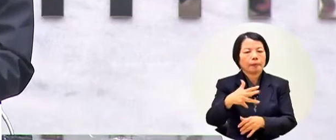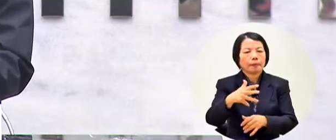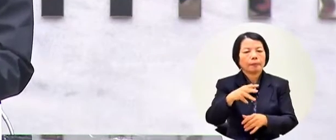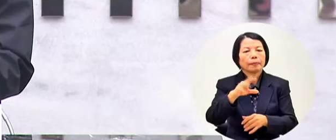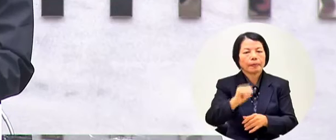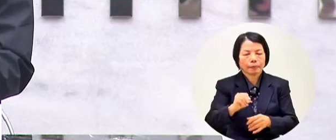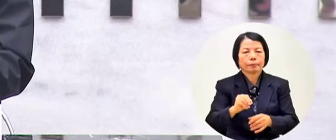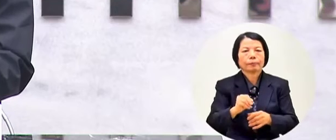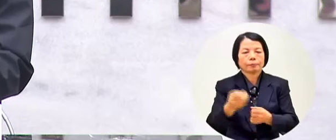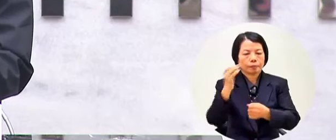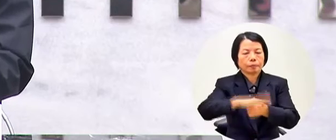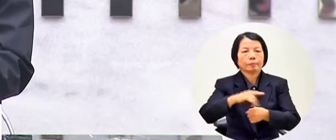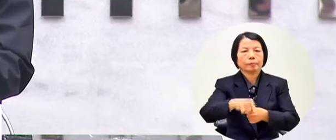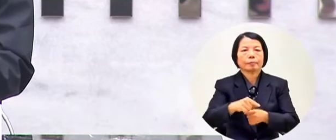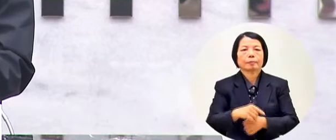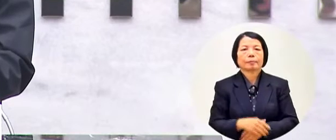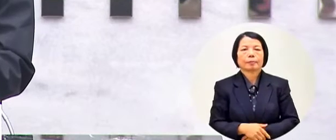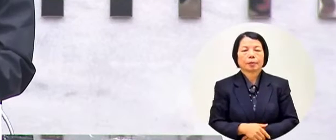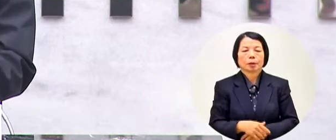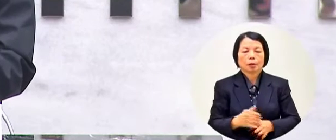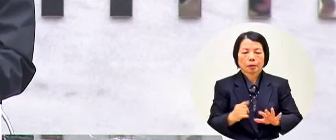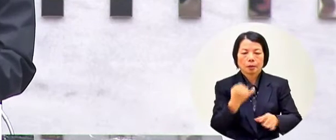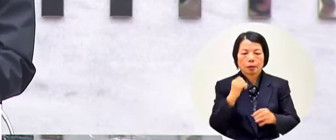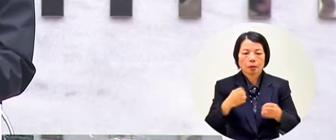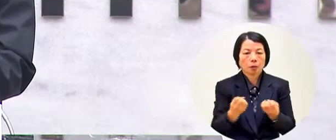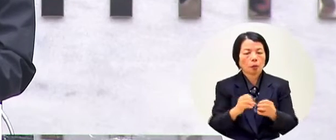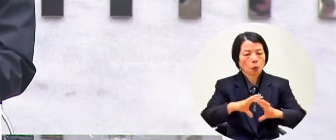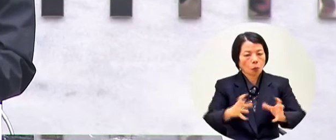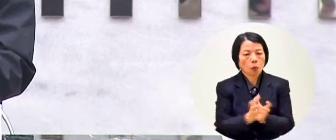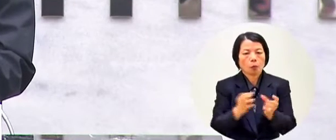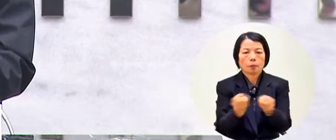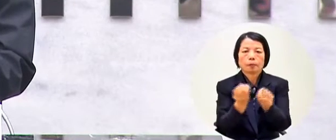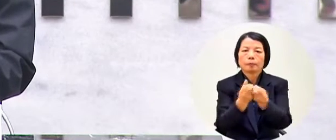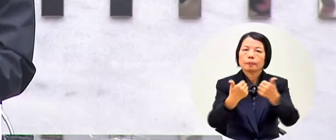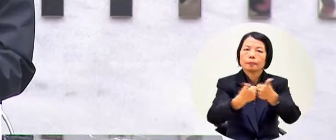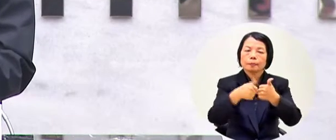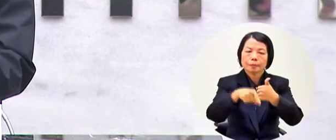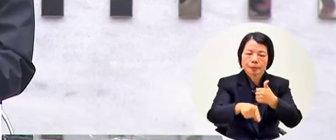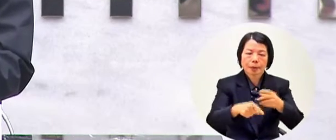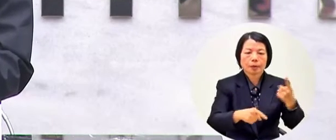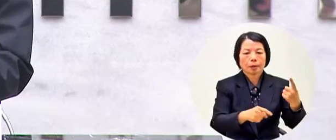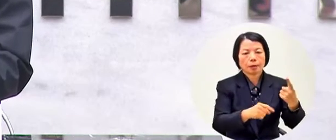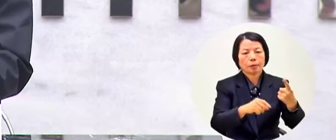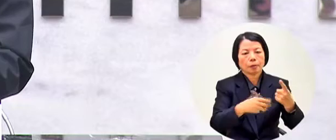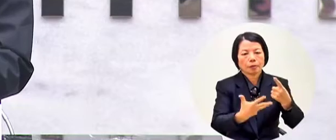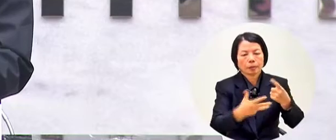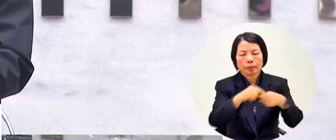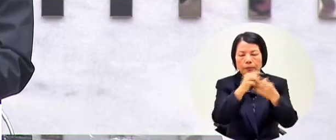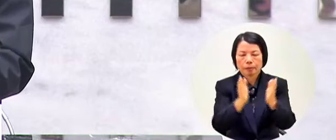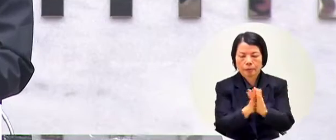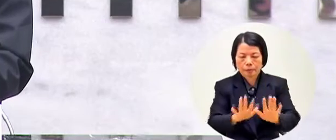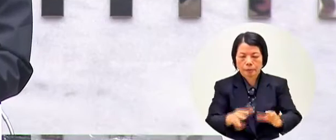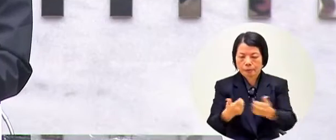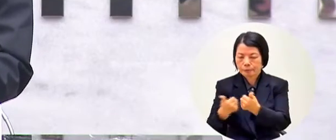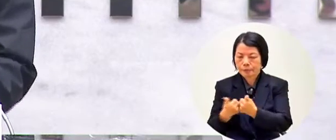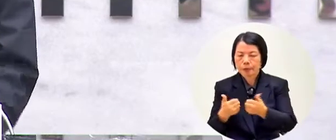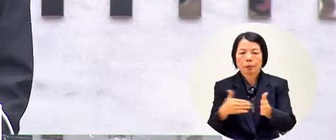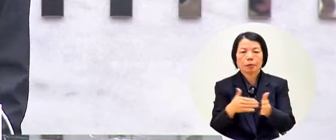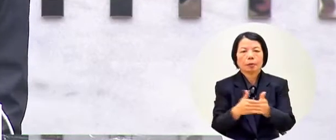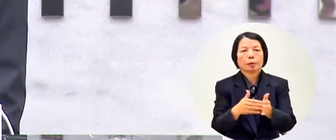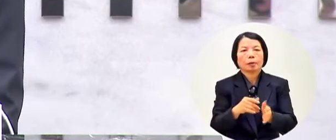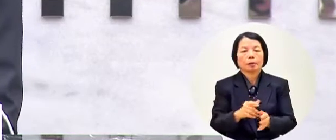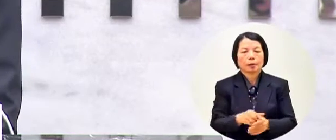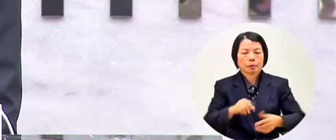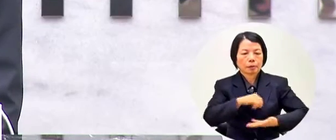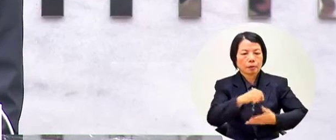可行性研究报告由国发会于今年1月8日召开研商会议，其会议结论建议行